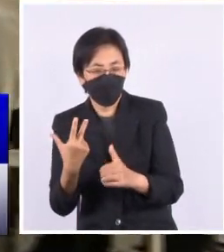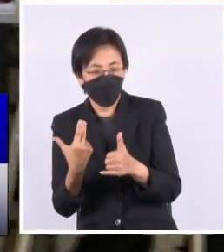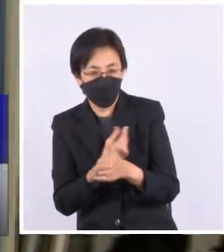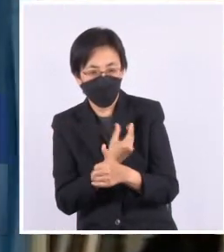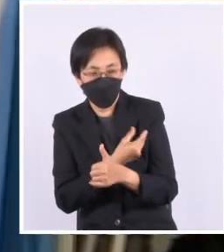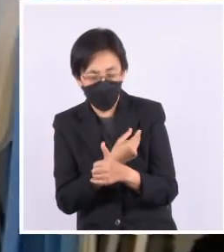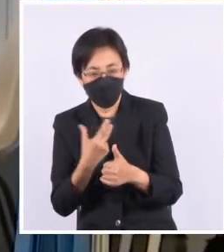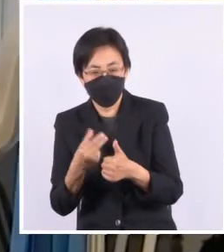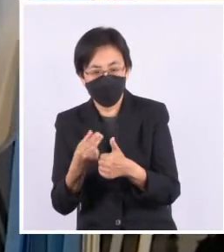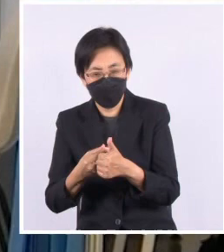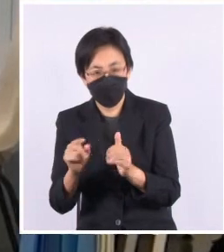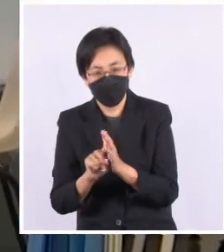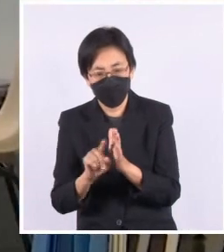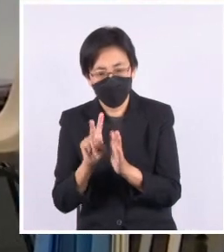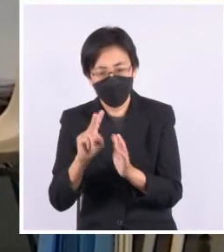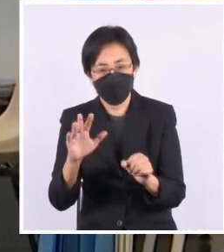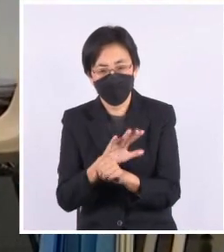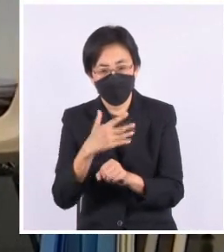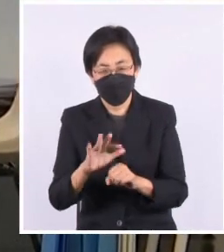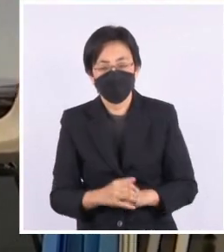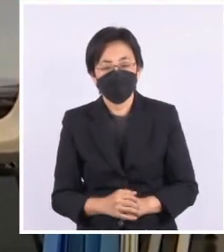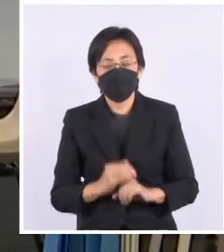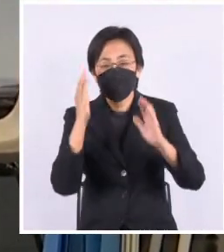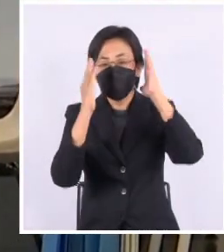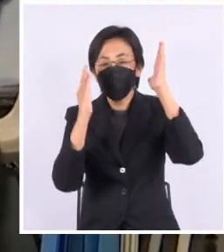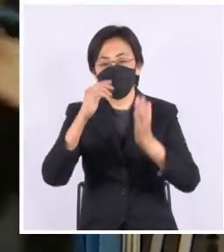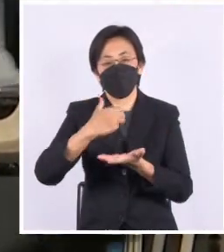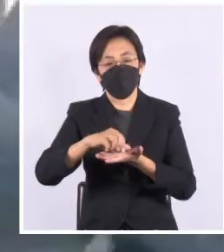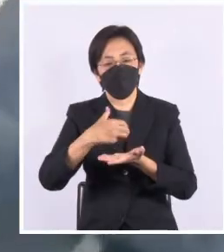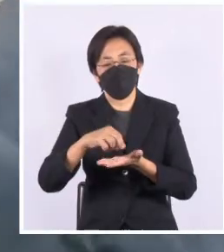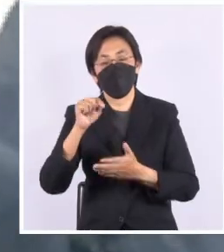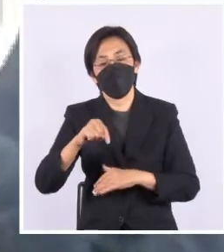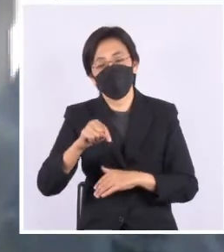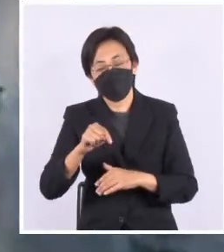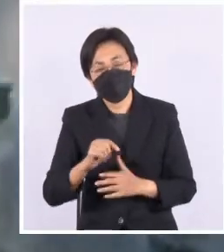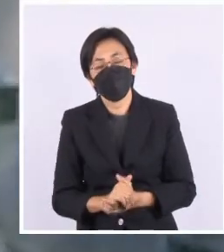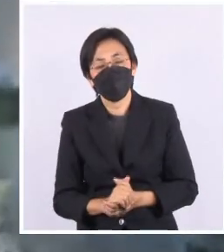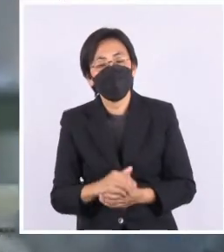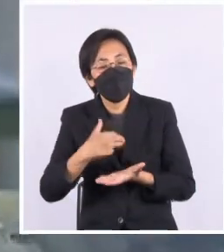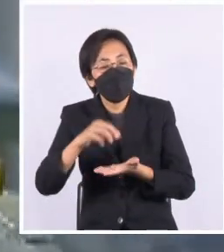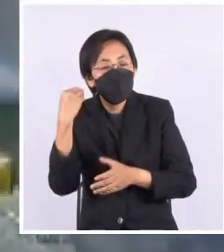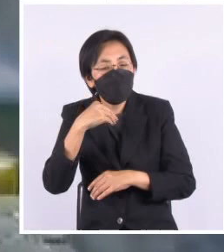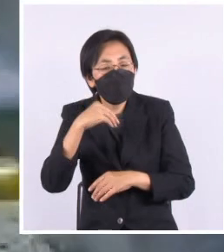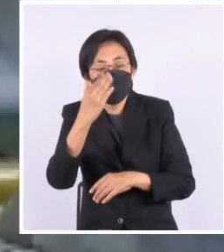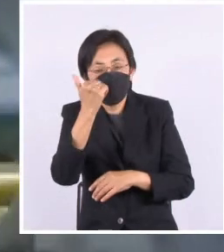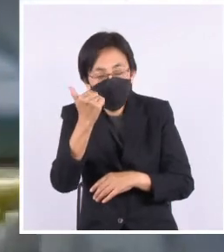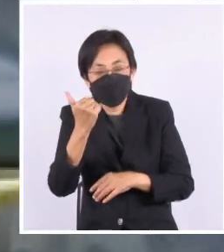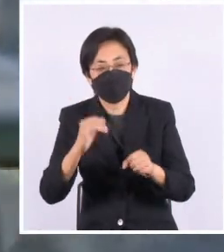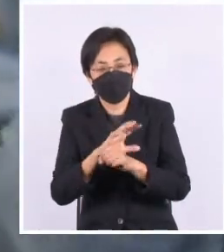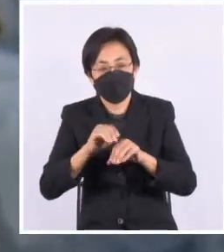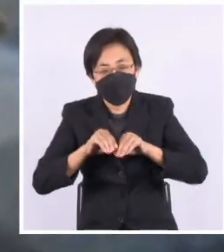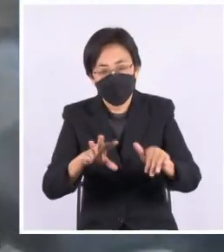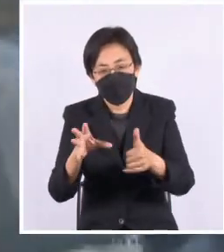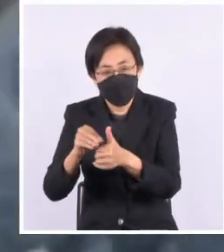ครับไปตามไปโดดที่มาเลเซียนะครับรายงานสำนักงานที่มาเลมาเลเซียกันทุกวันนะครับเนื่องจากการระบาดรุนแรงมากๆ